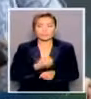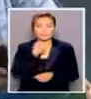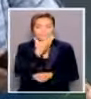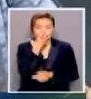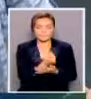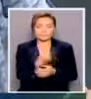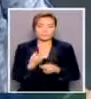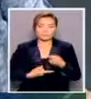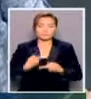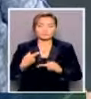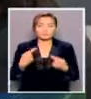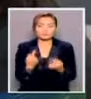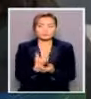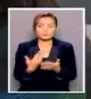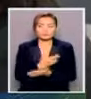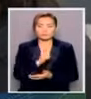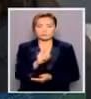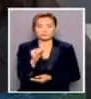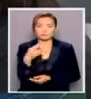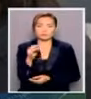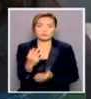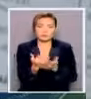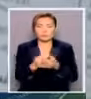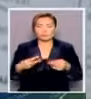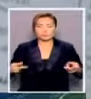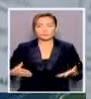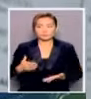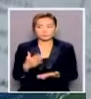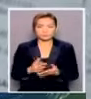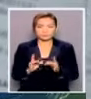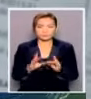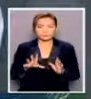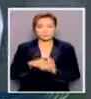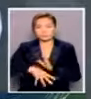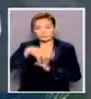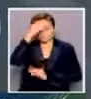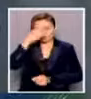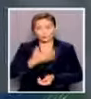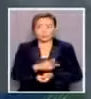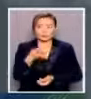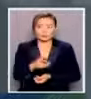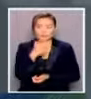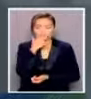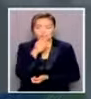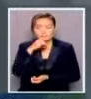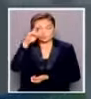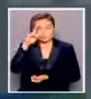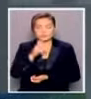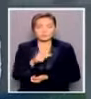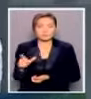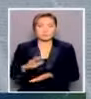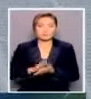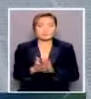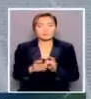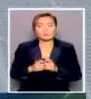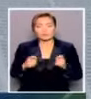өзінің ата жұрт айдарын төл арнадағы қандастар бағдарламасымен ұқсас екендігін де айта өтті. Оның пікірінше екеуі де шетелдегі қазақтардың тыныс